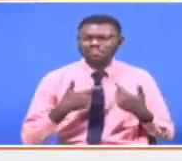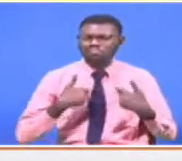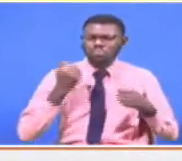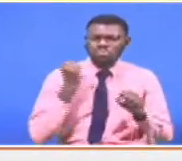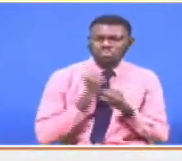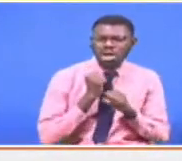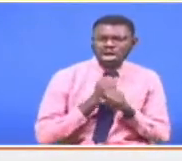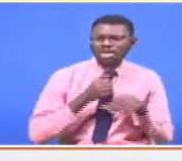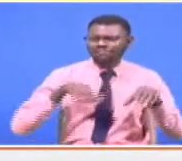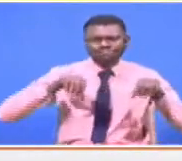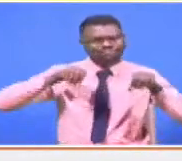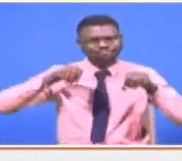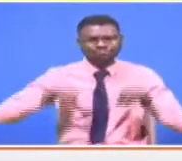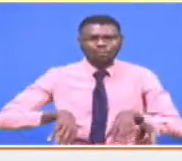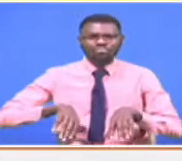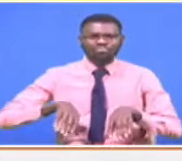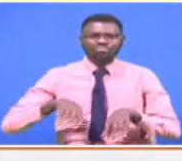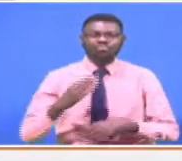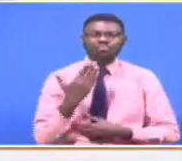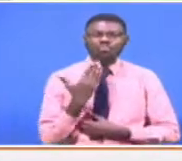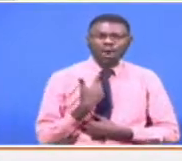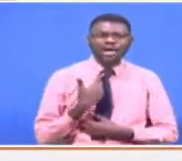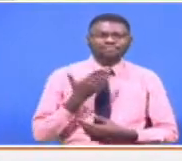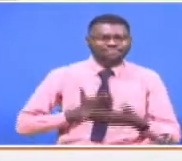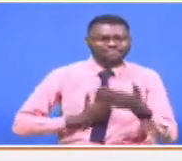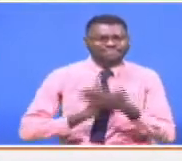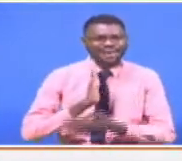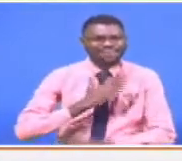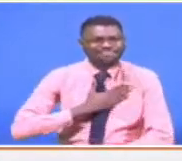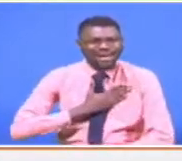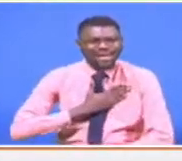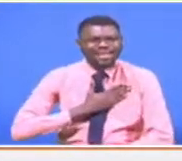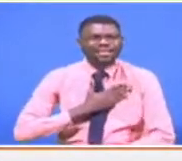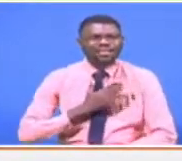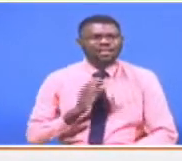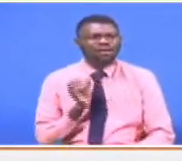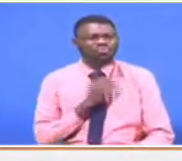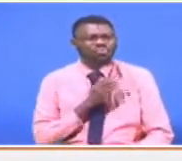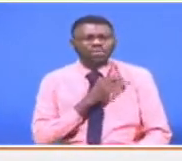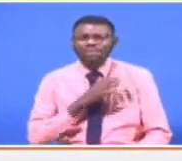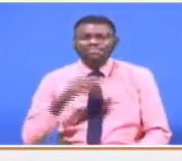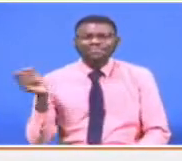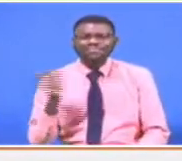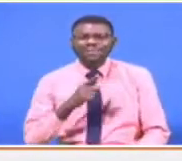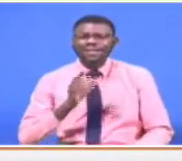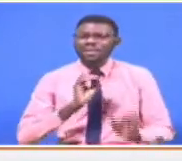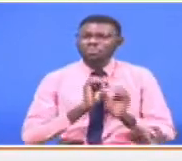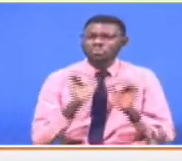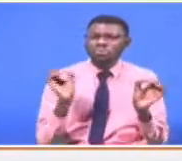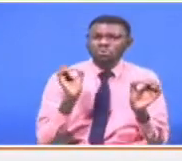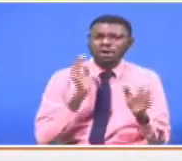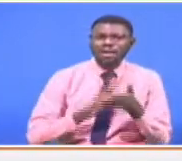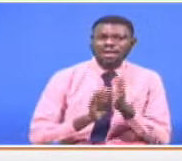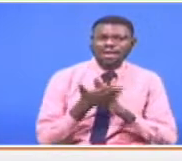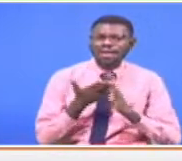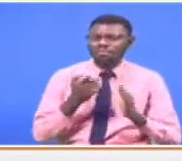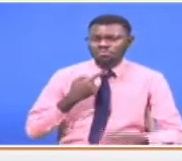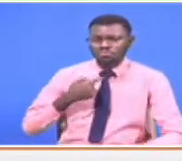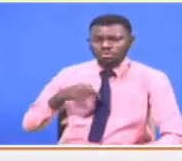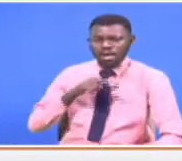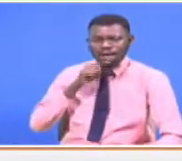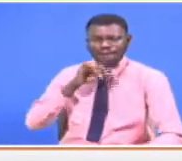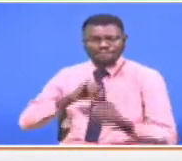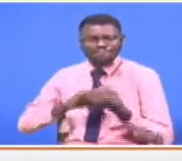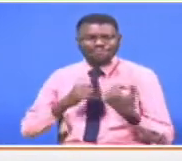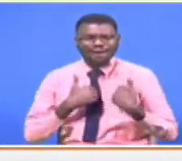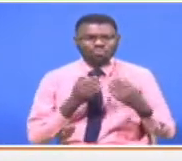sababu pia nisikike kama raia mwingine. Tunalia kaunti yetu, mshahara itakuja lini? Sisi wanyonga ambayo ni wamama wajane,